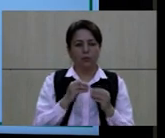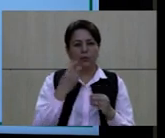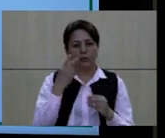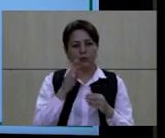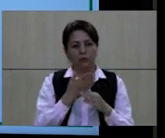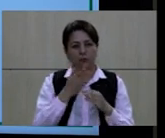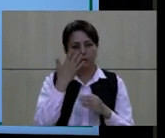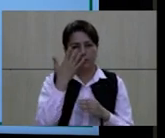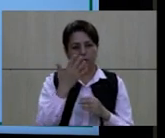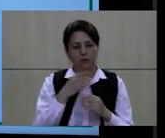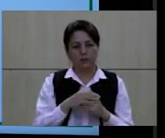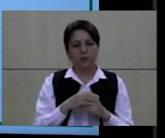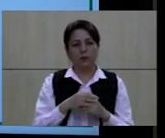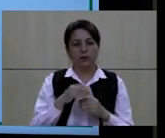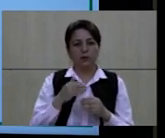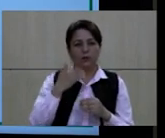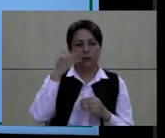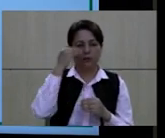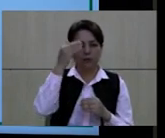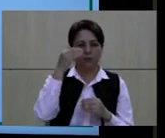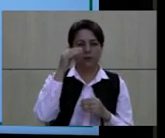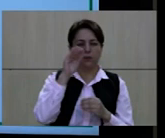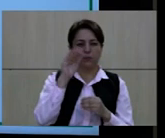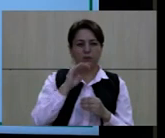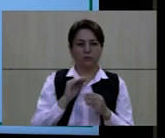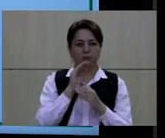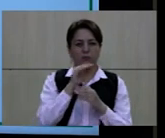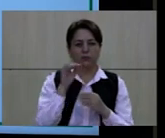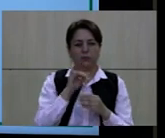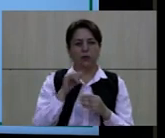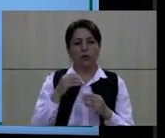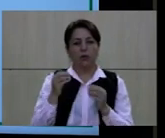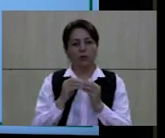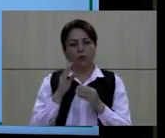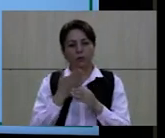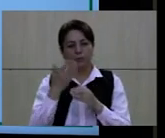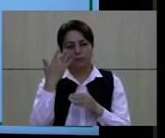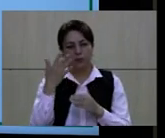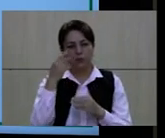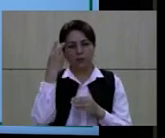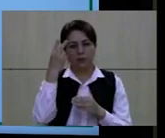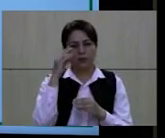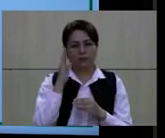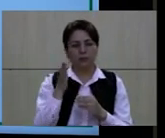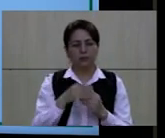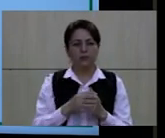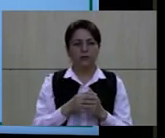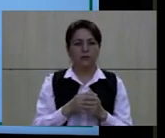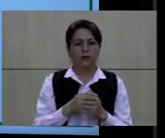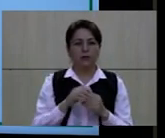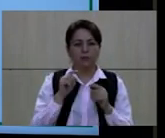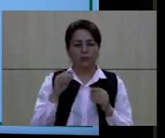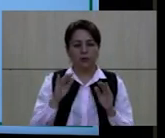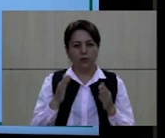bo'laman 5, tepaga yozaman qo'shimcha ko'paytuvchini, 10 ni 5 ga bo'laman 2, tepaga yozaman. Bu holatda